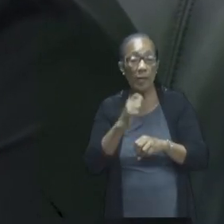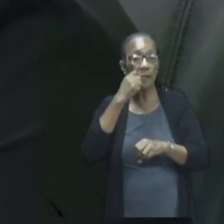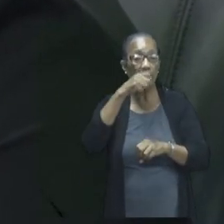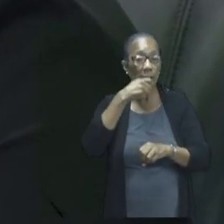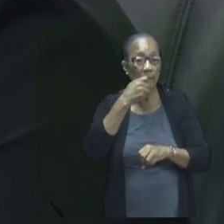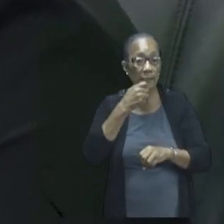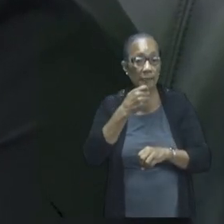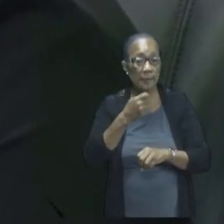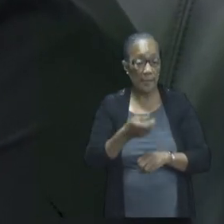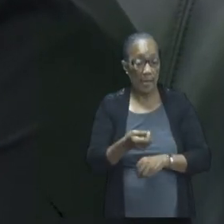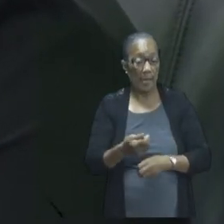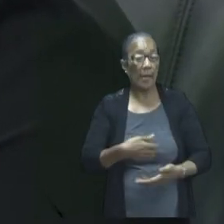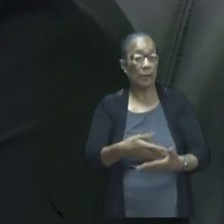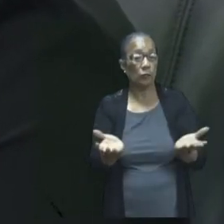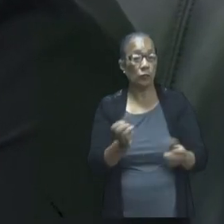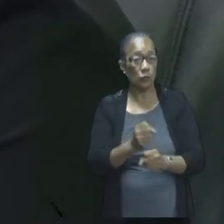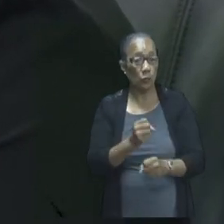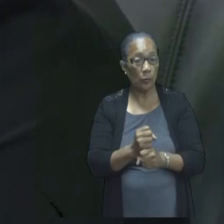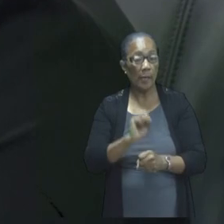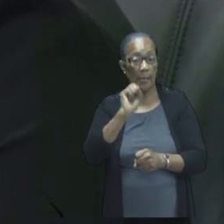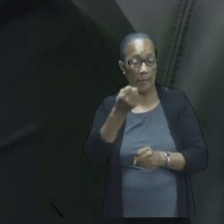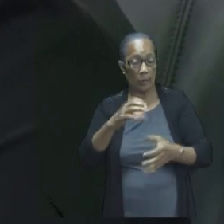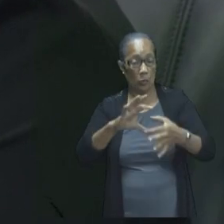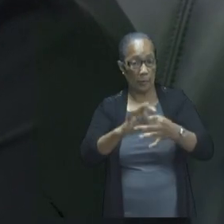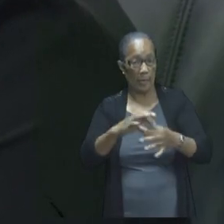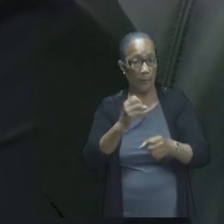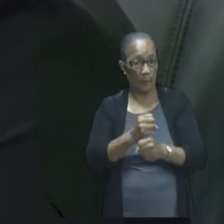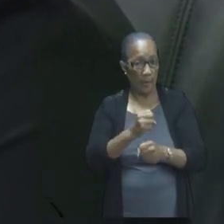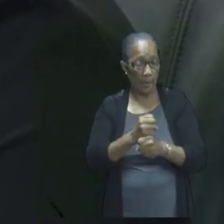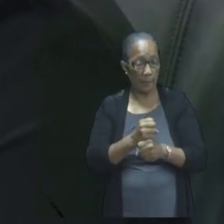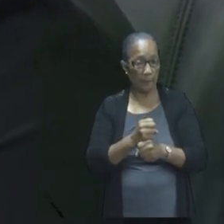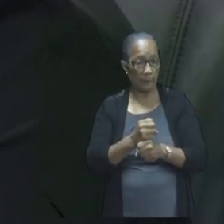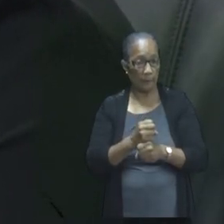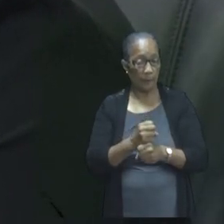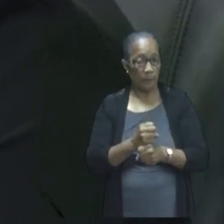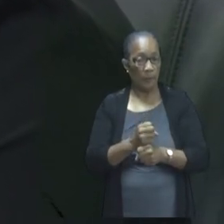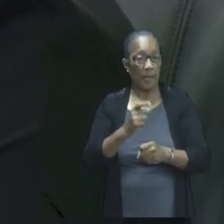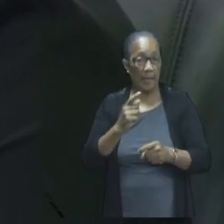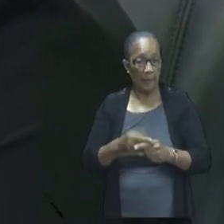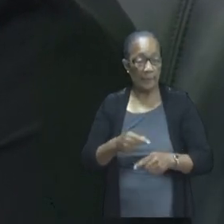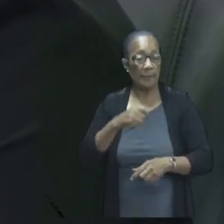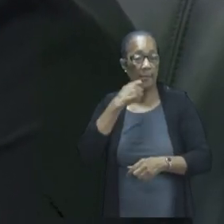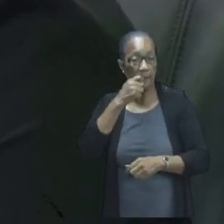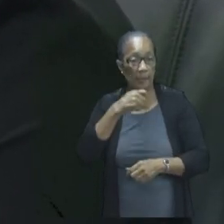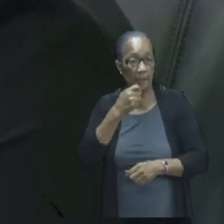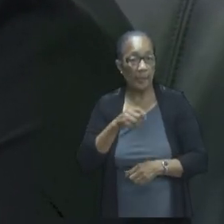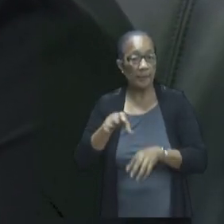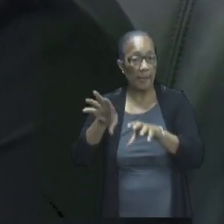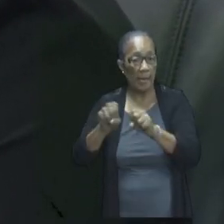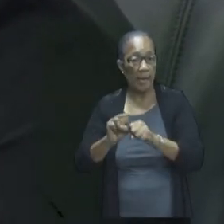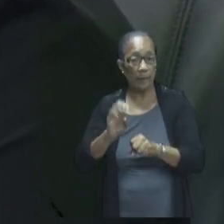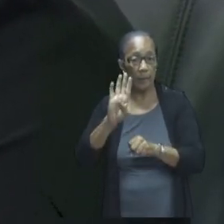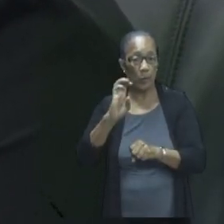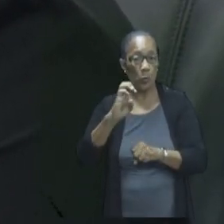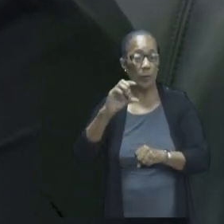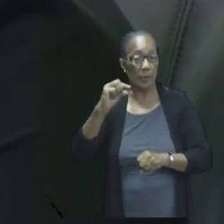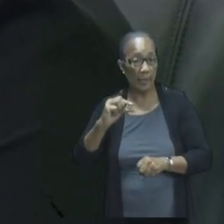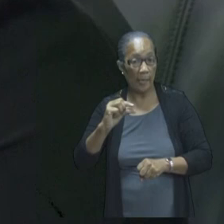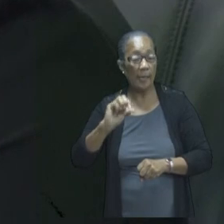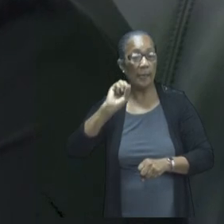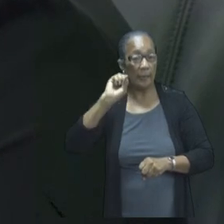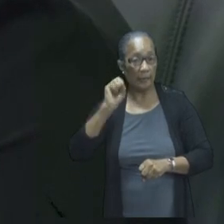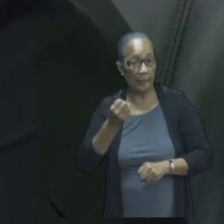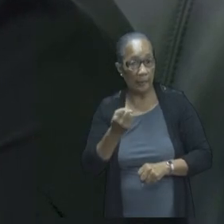zien doma hebben dat ze contact kunnen maken en dat zij dus de testen kunnen halen bij bog zodat ik mij daar die